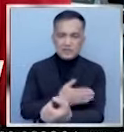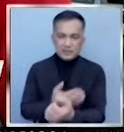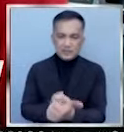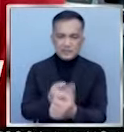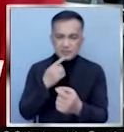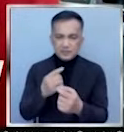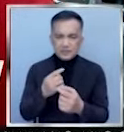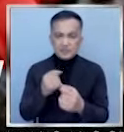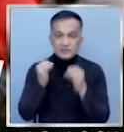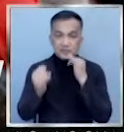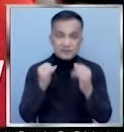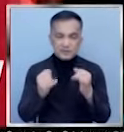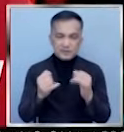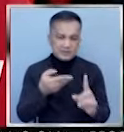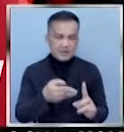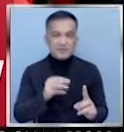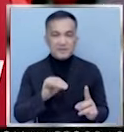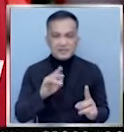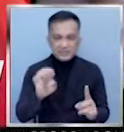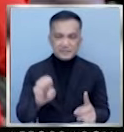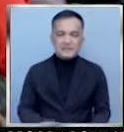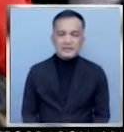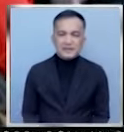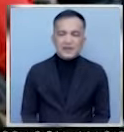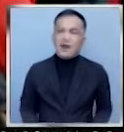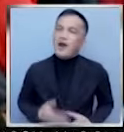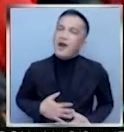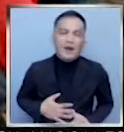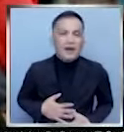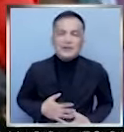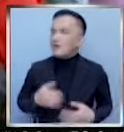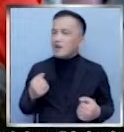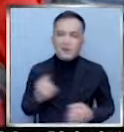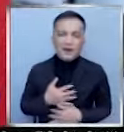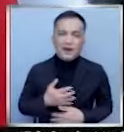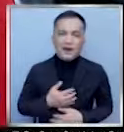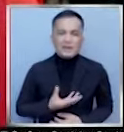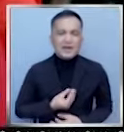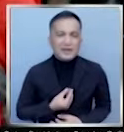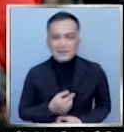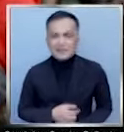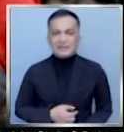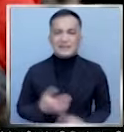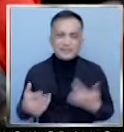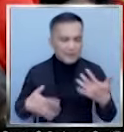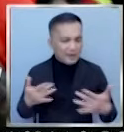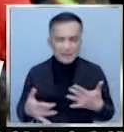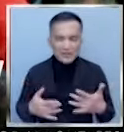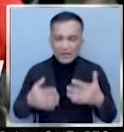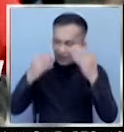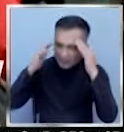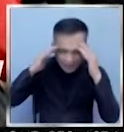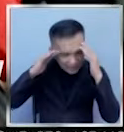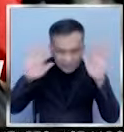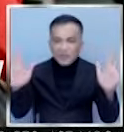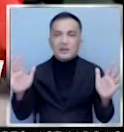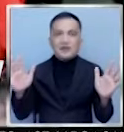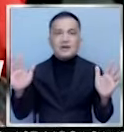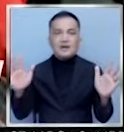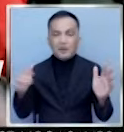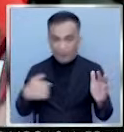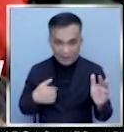nakapanayam si Melanie. Kinakabahan ako sobra, sabi ko ganun na-excite na hindi ko alam kung ano, parang ako yung sasali. Sabi